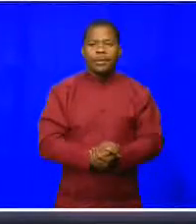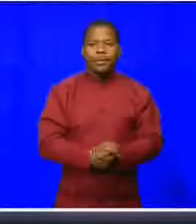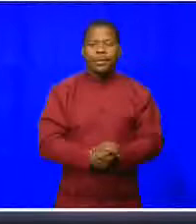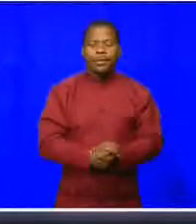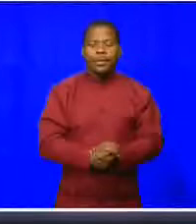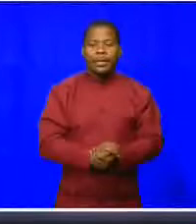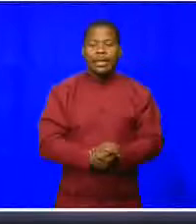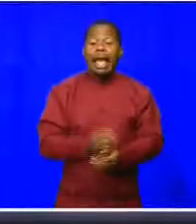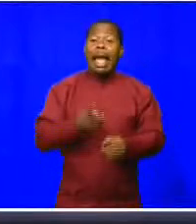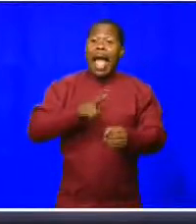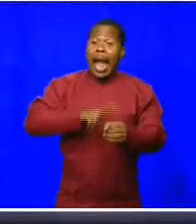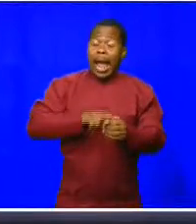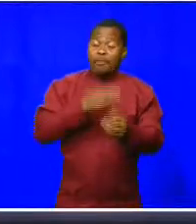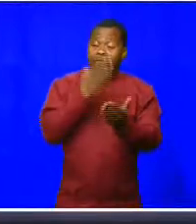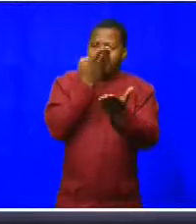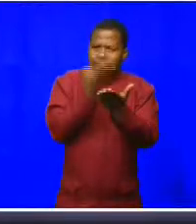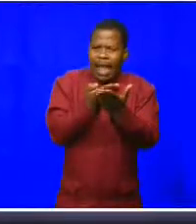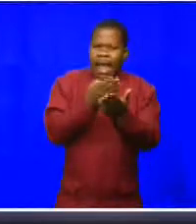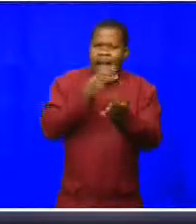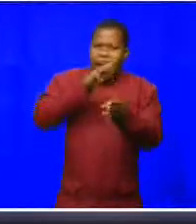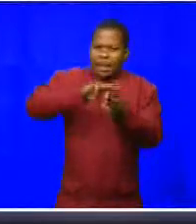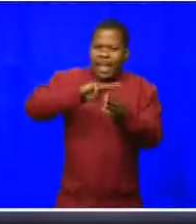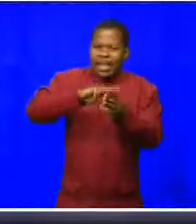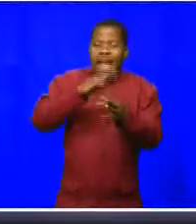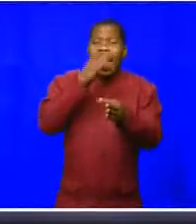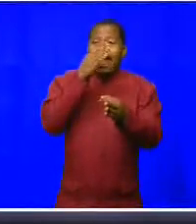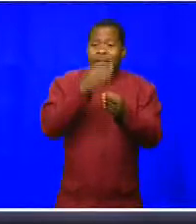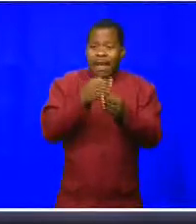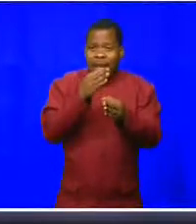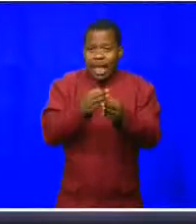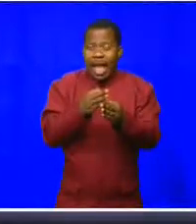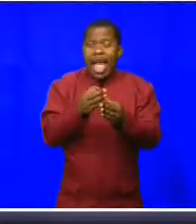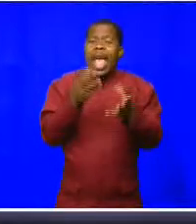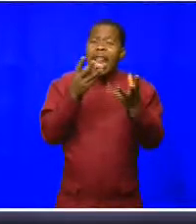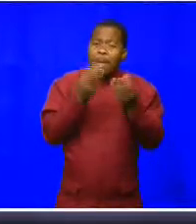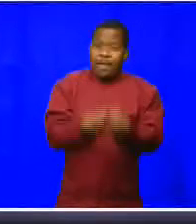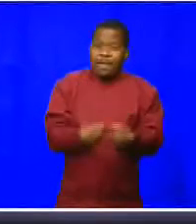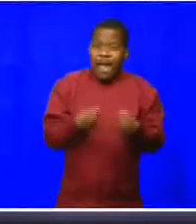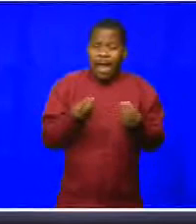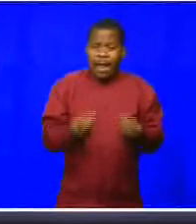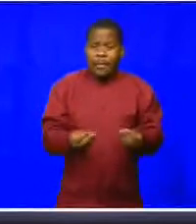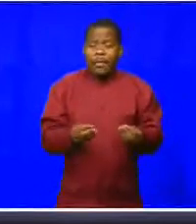Batali-ke bayacela ukuthi labantwana labanye basesemakhaya